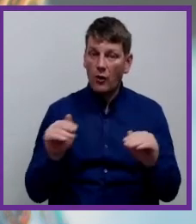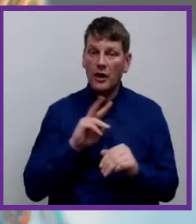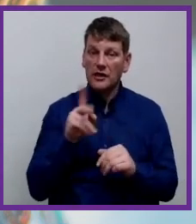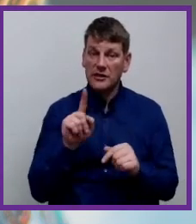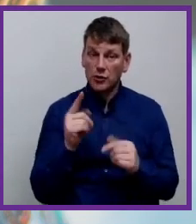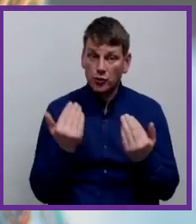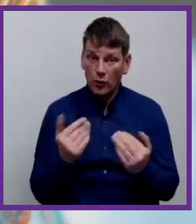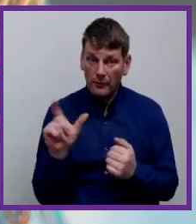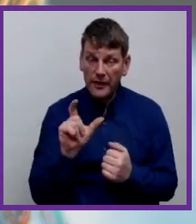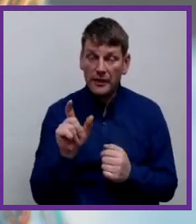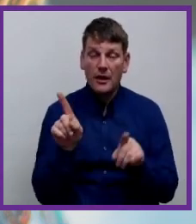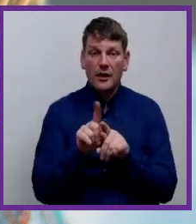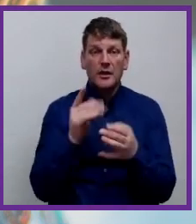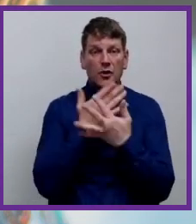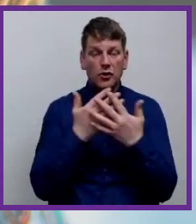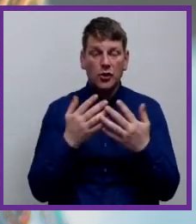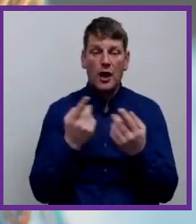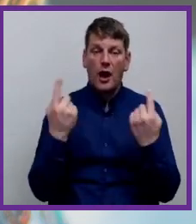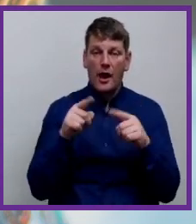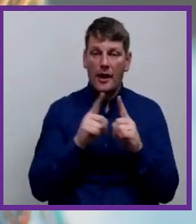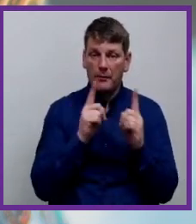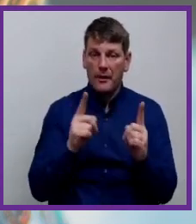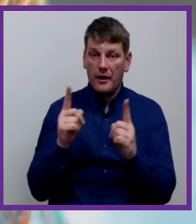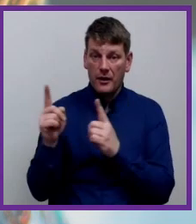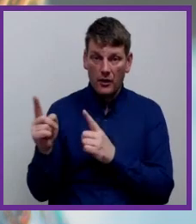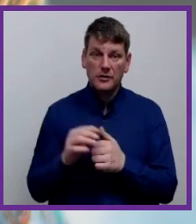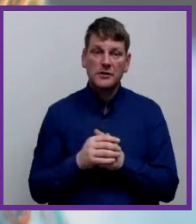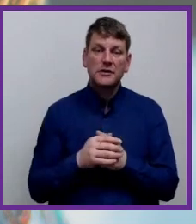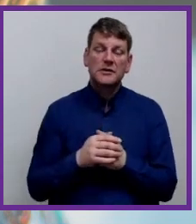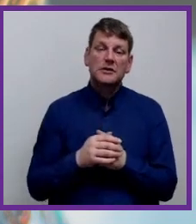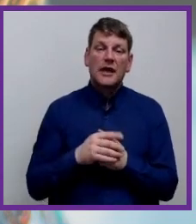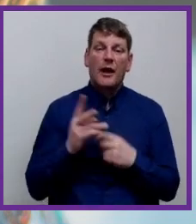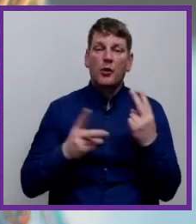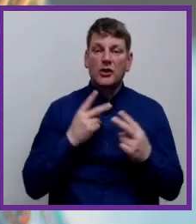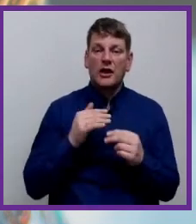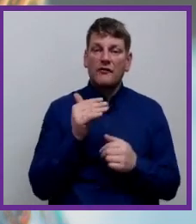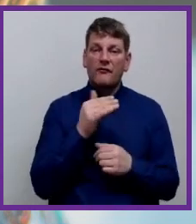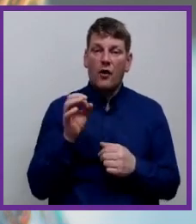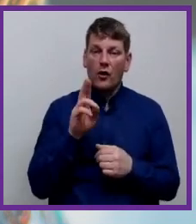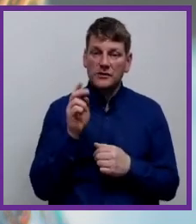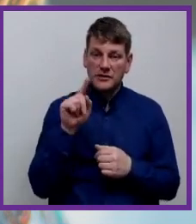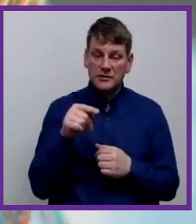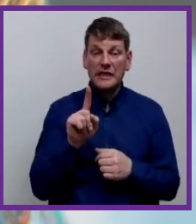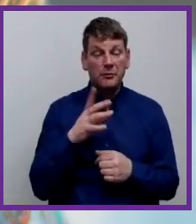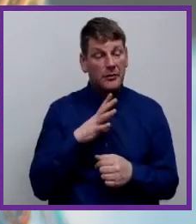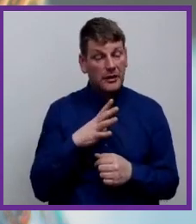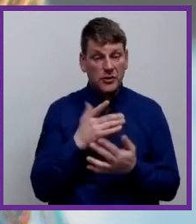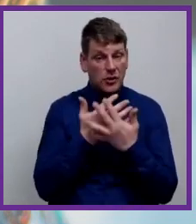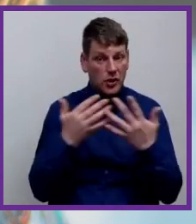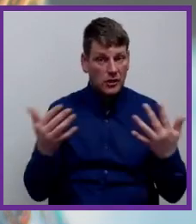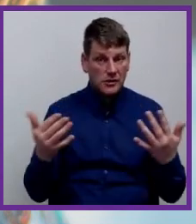arī dažādos laika periodos. Emocionālais fons ir bijis dažāds un iespējams,